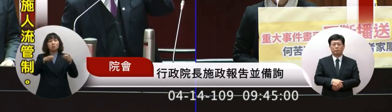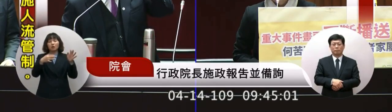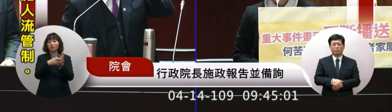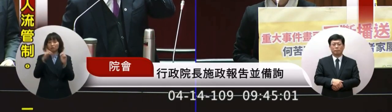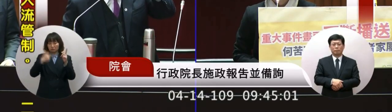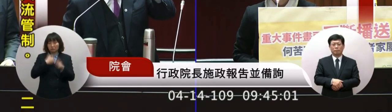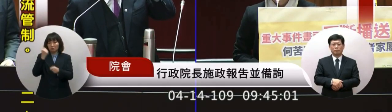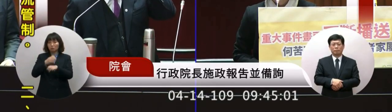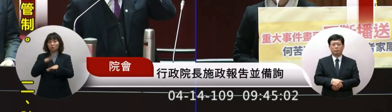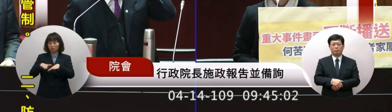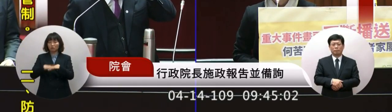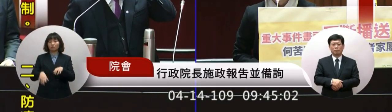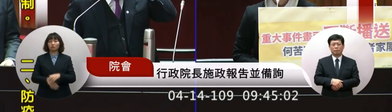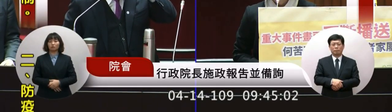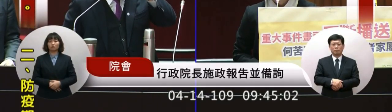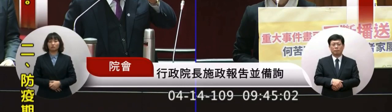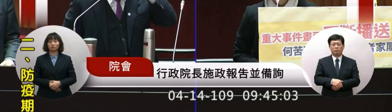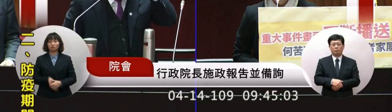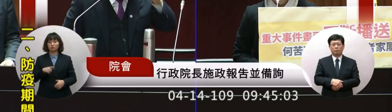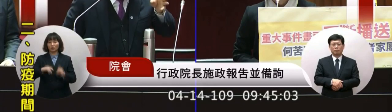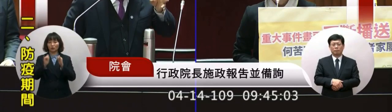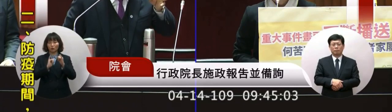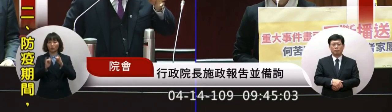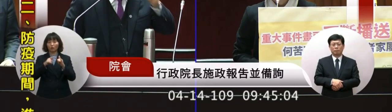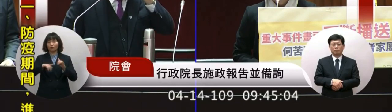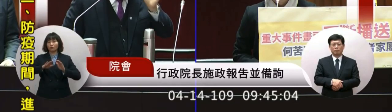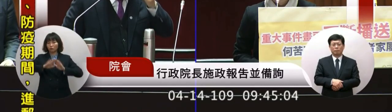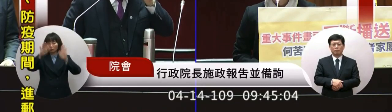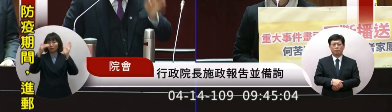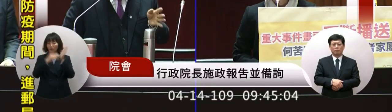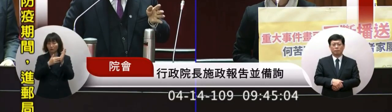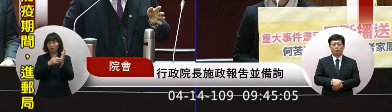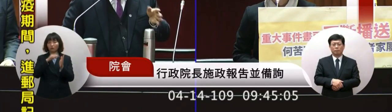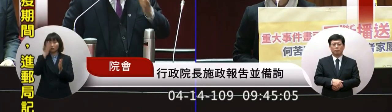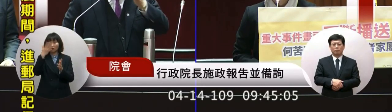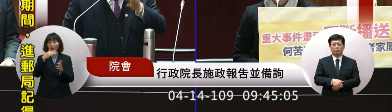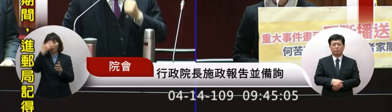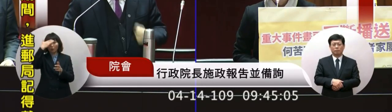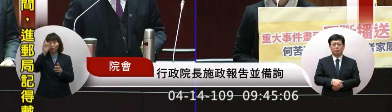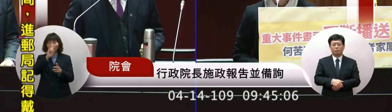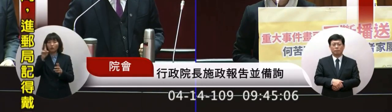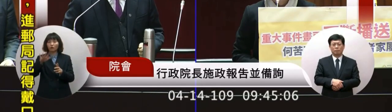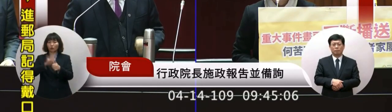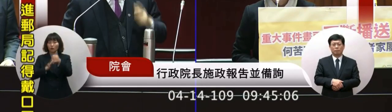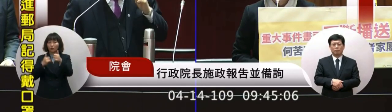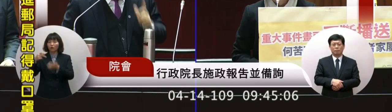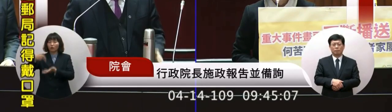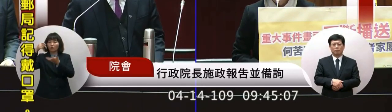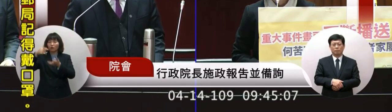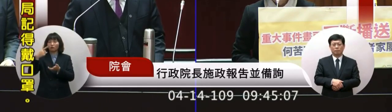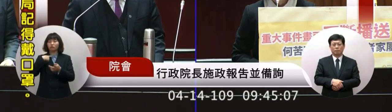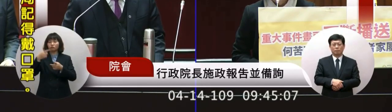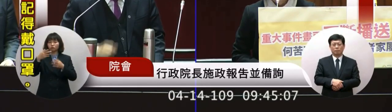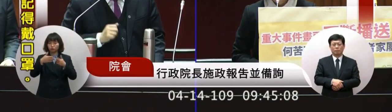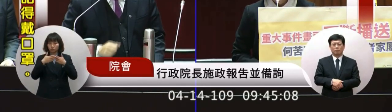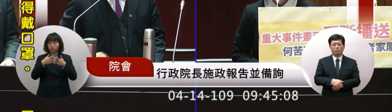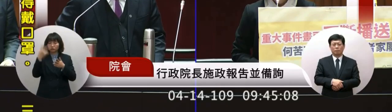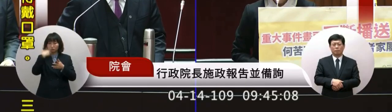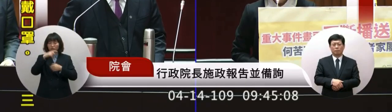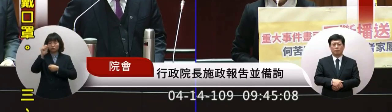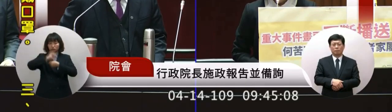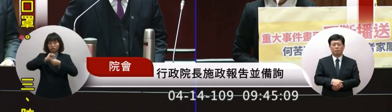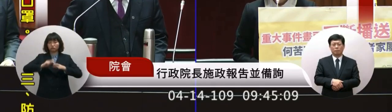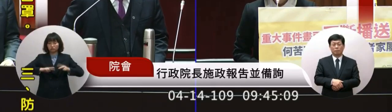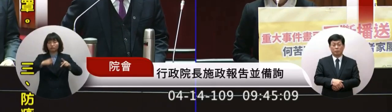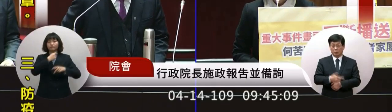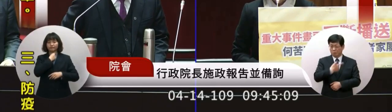以这一方面我们社会已经在进步，但是有限。委员今天提出来，我们更是应该来加